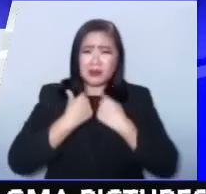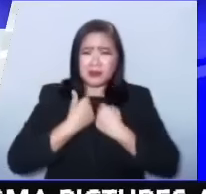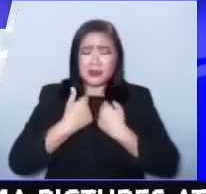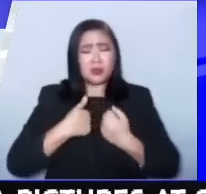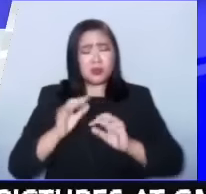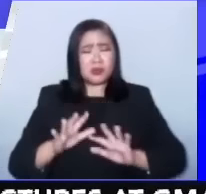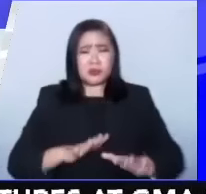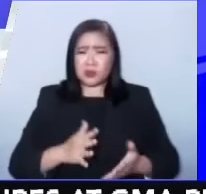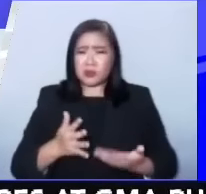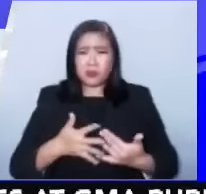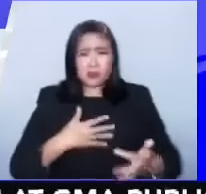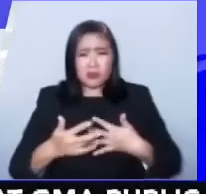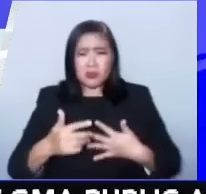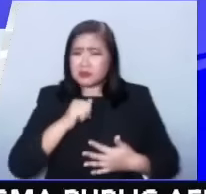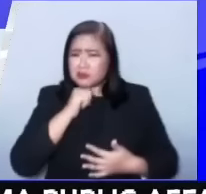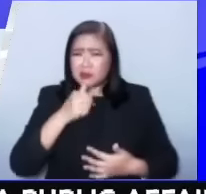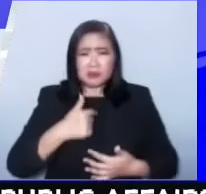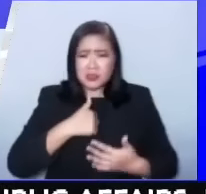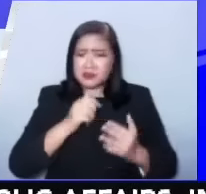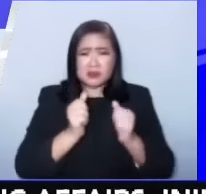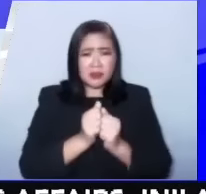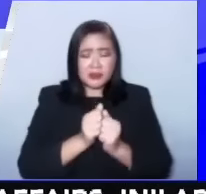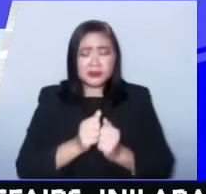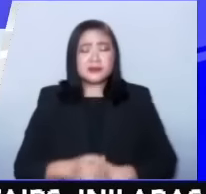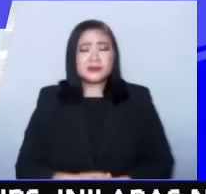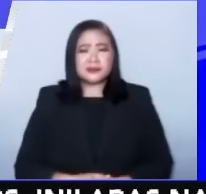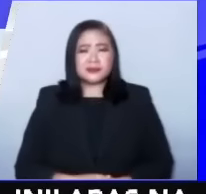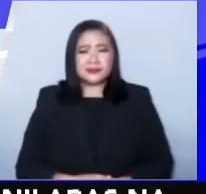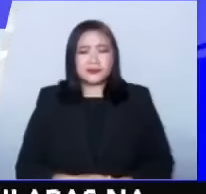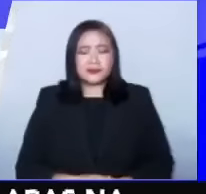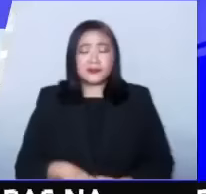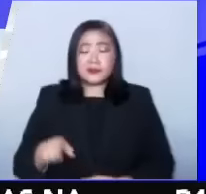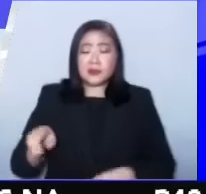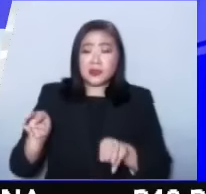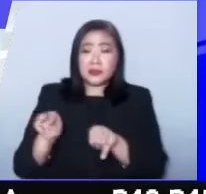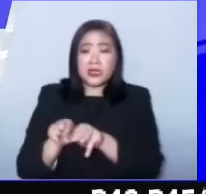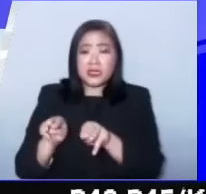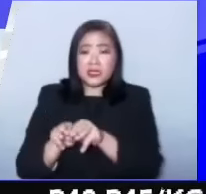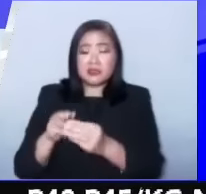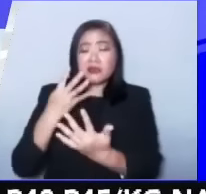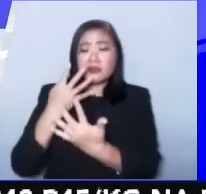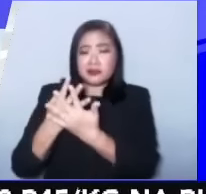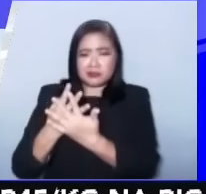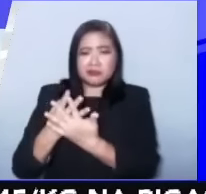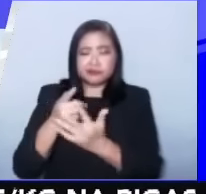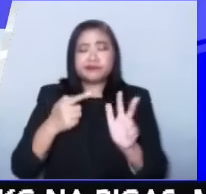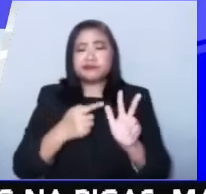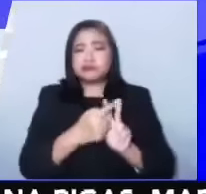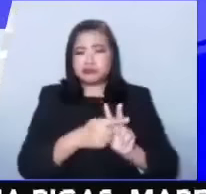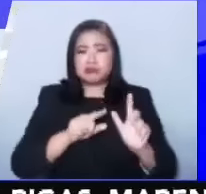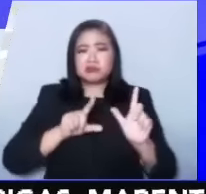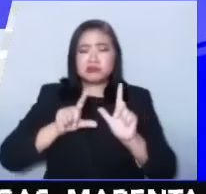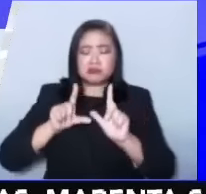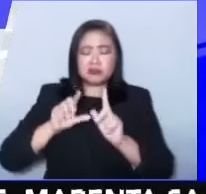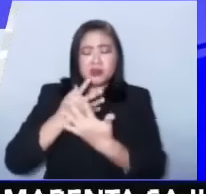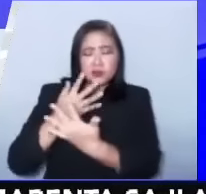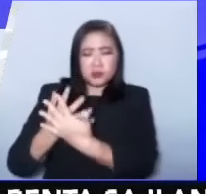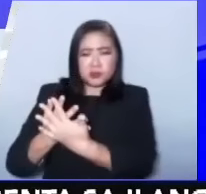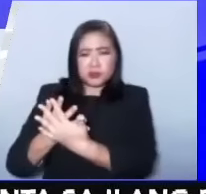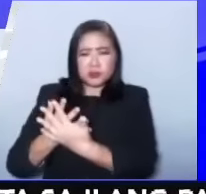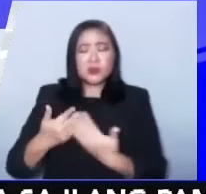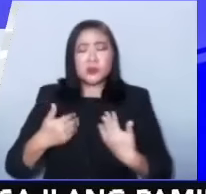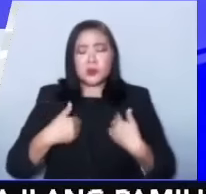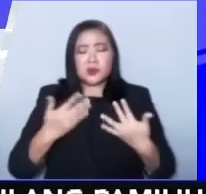talaga sa Marikina City Jail kasalukuyang nakukulong ang mga suspek mahaharap sila sa reklamong paglabag sa